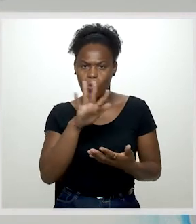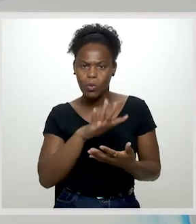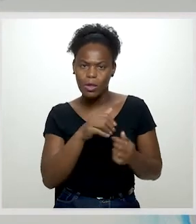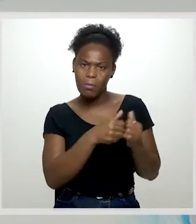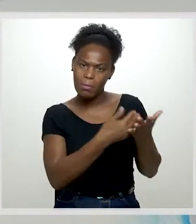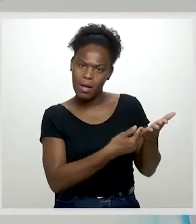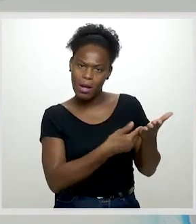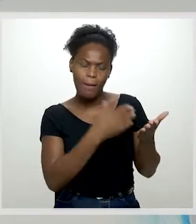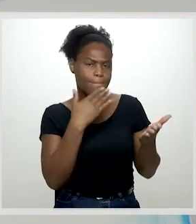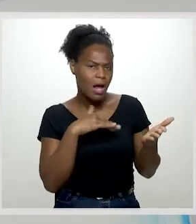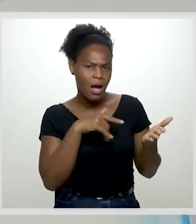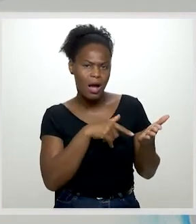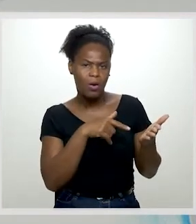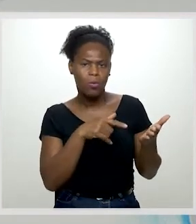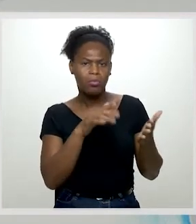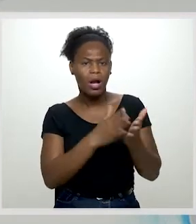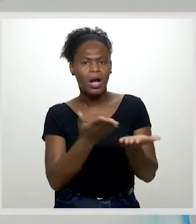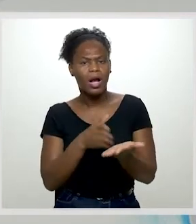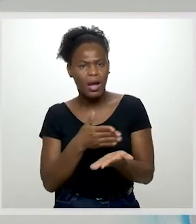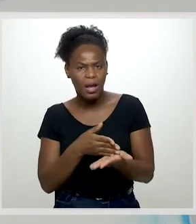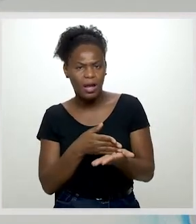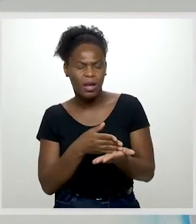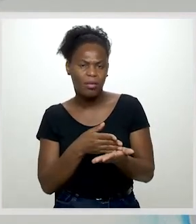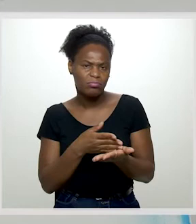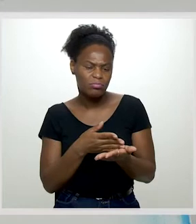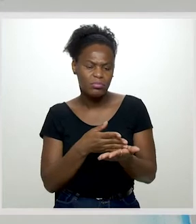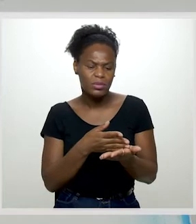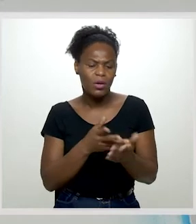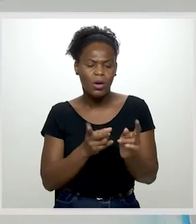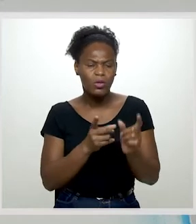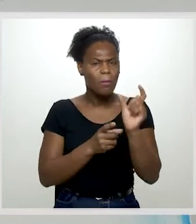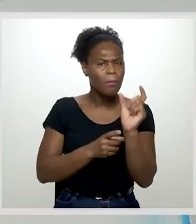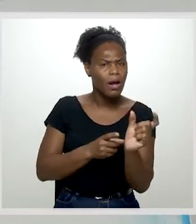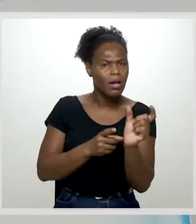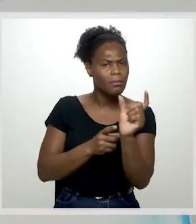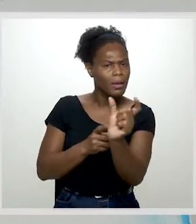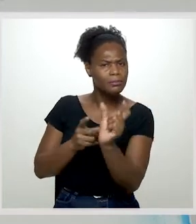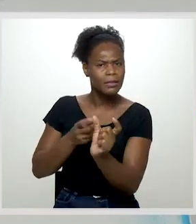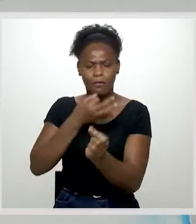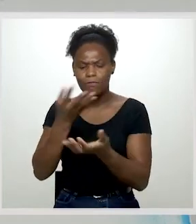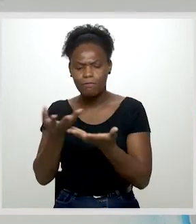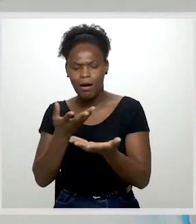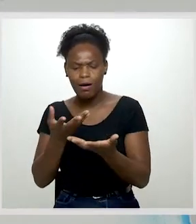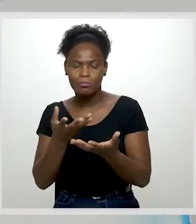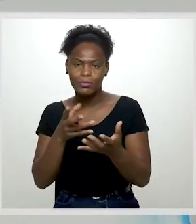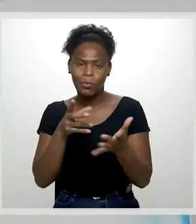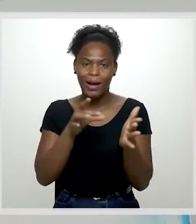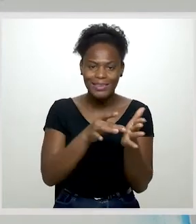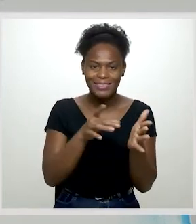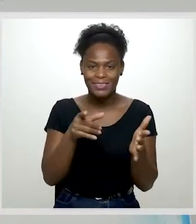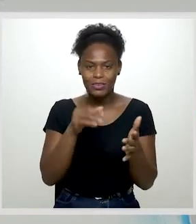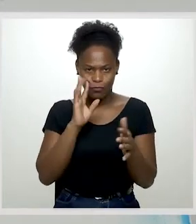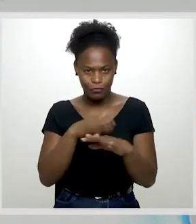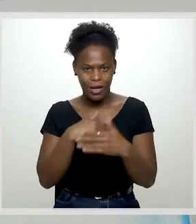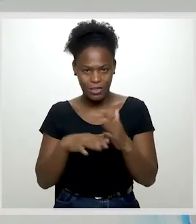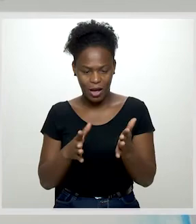une feuille blanche, tu peux utiliser un cahier, du moment que tu caches la partie du dialogue. C'est bon? Tu